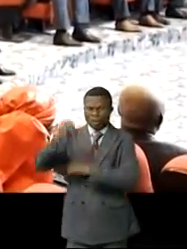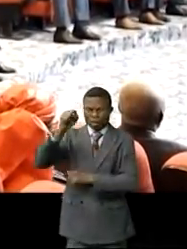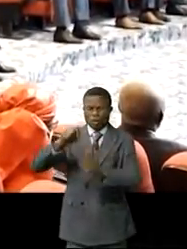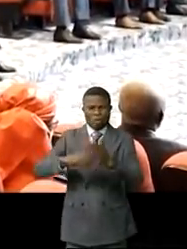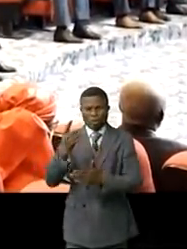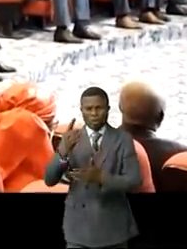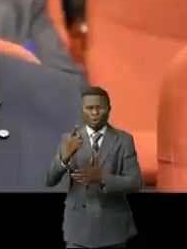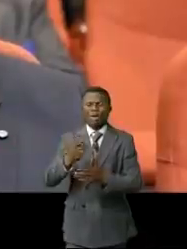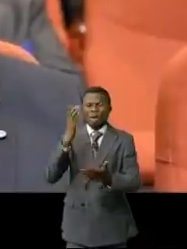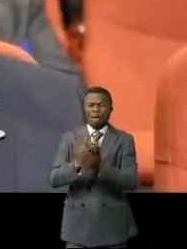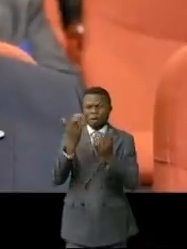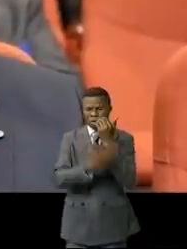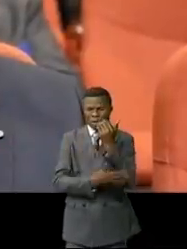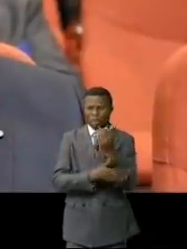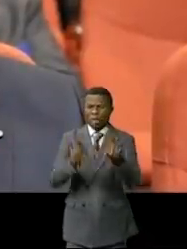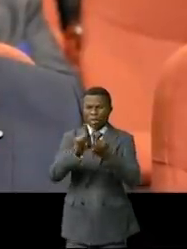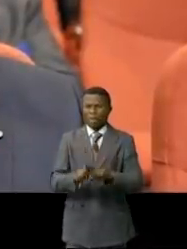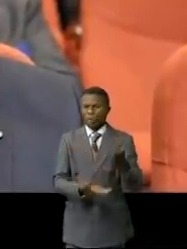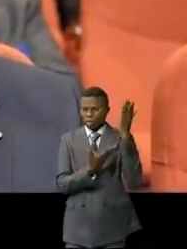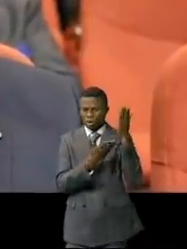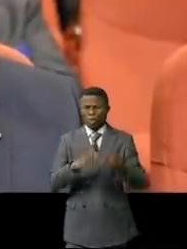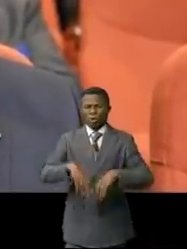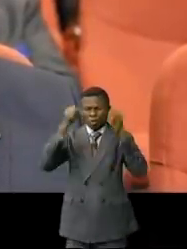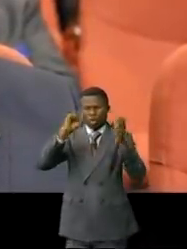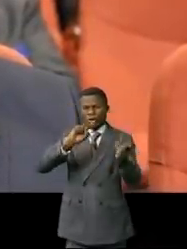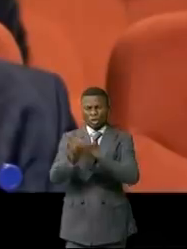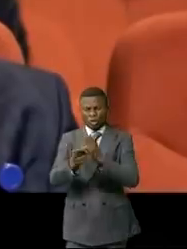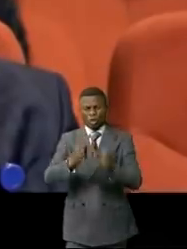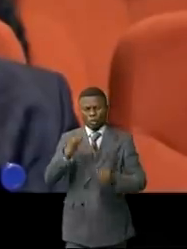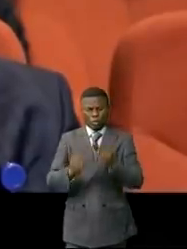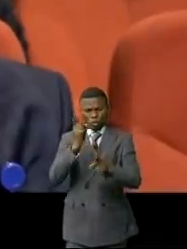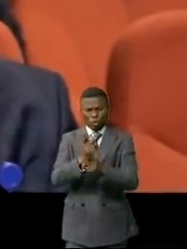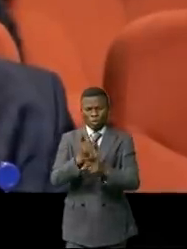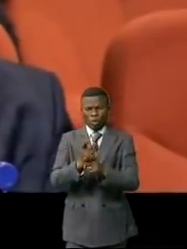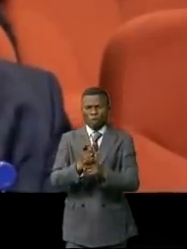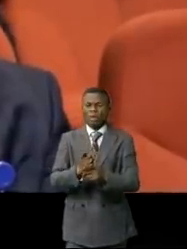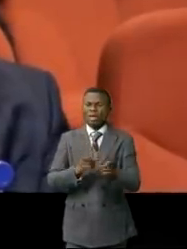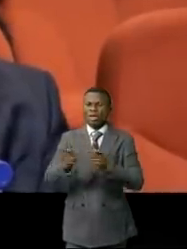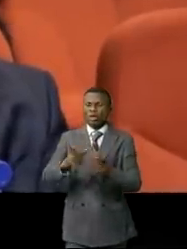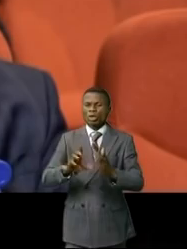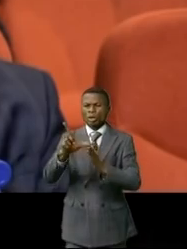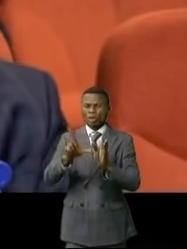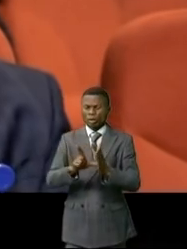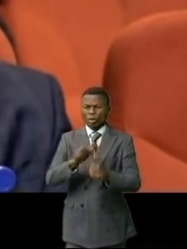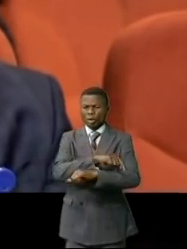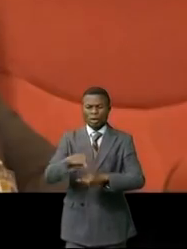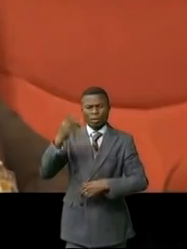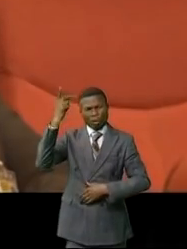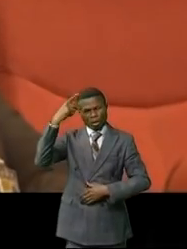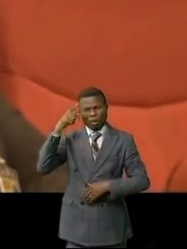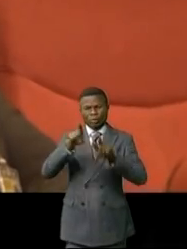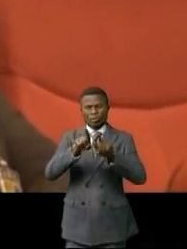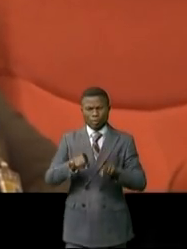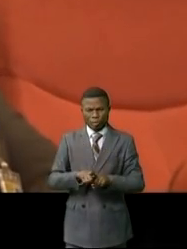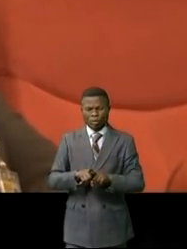significativement la pauvreté, la nécessité de faire adopter les réformes courageuses pour une large légitimité à nos institutions politiques,